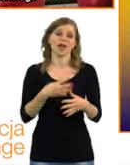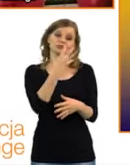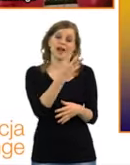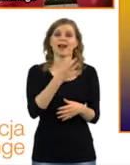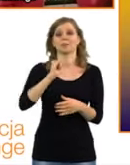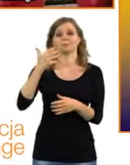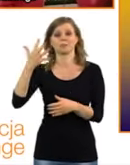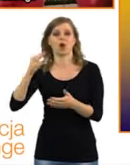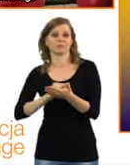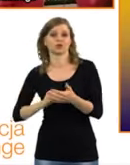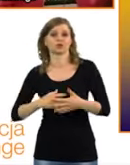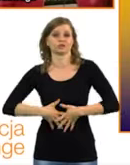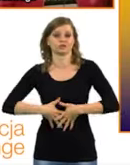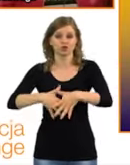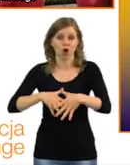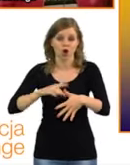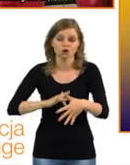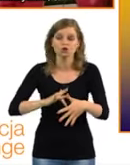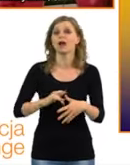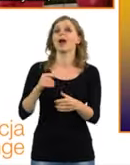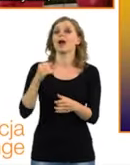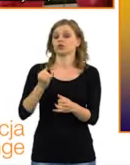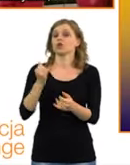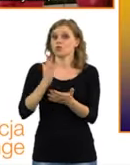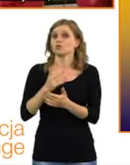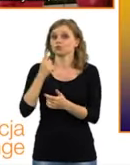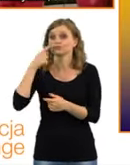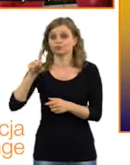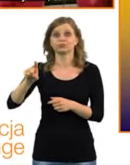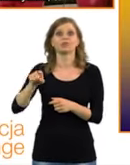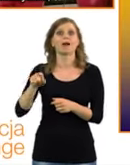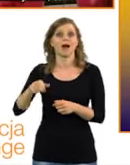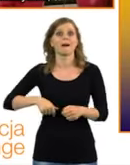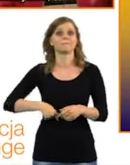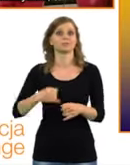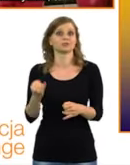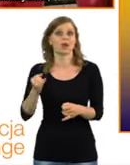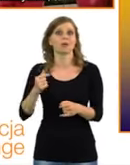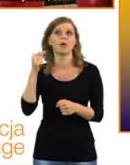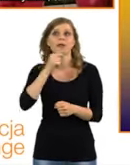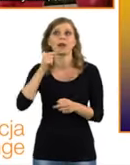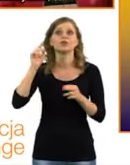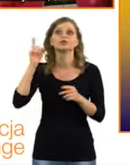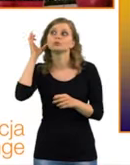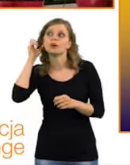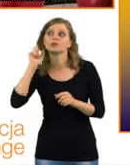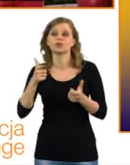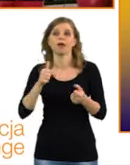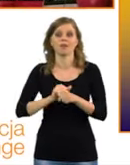Pomiędzy 4 a 5 miesiącem życia płodowego można obserwować reakcję płodu na bodźce